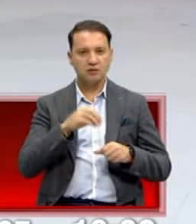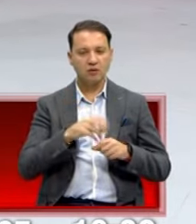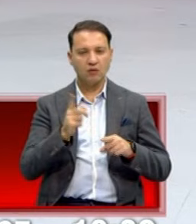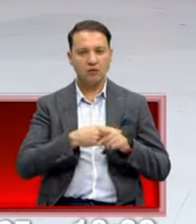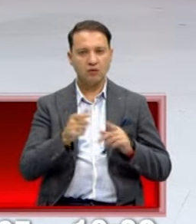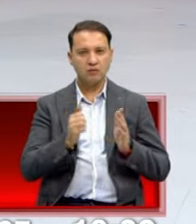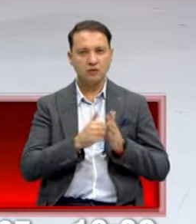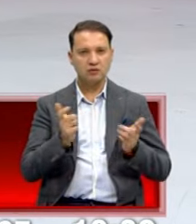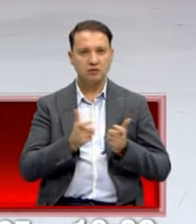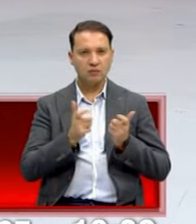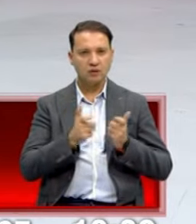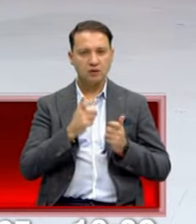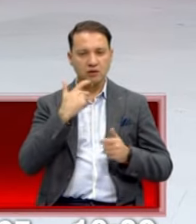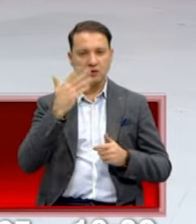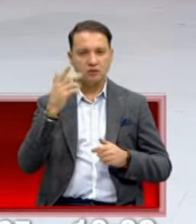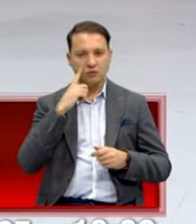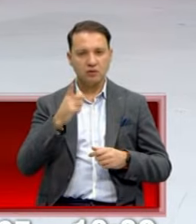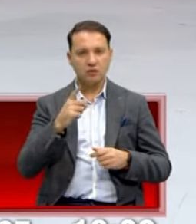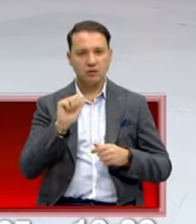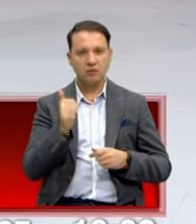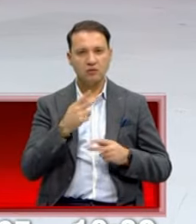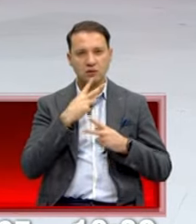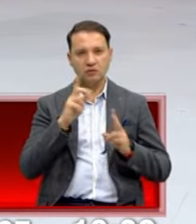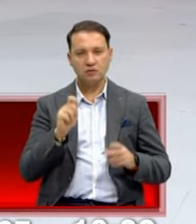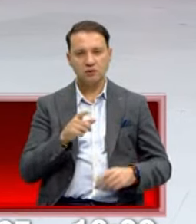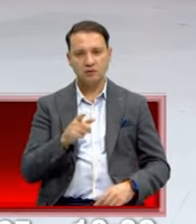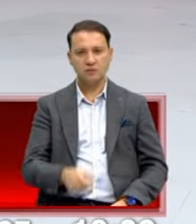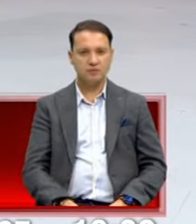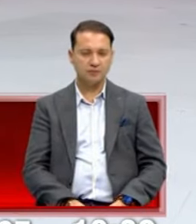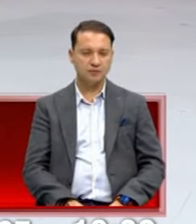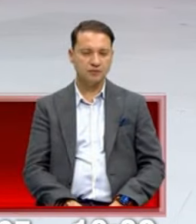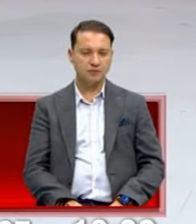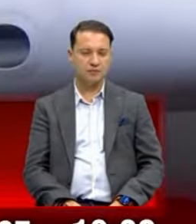ortak basın toplantısında geleceğe yönelik önemli mesajlar paylaştı.